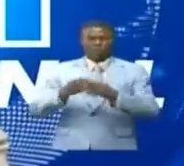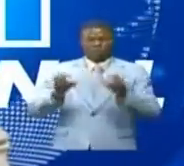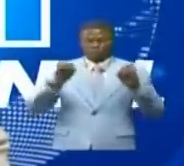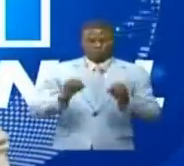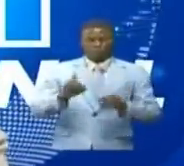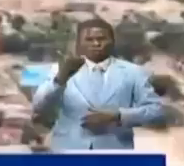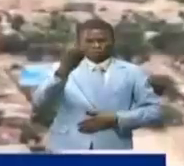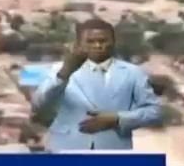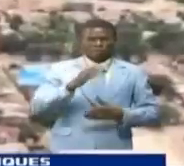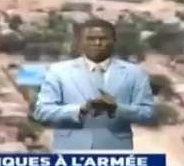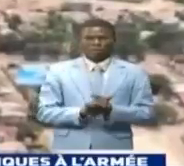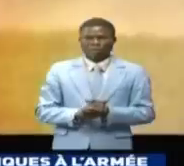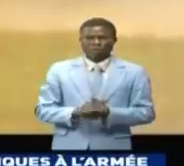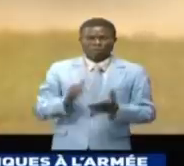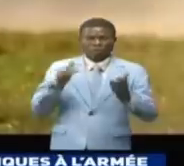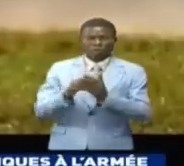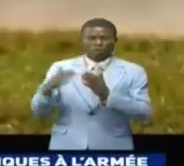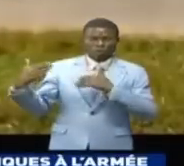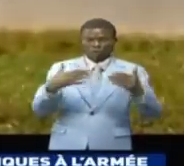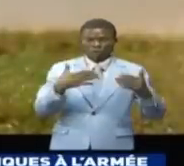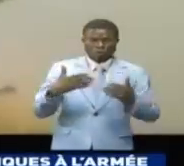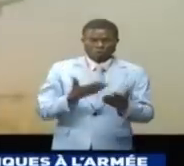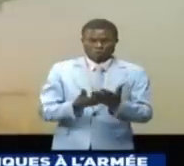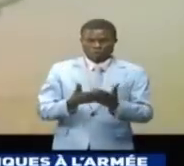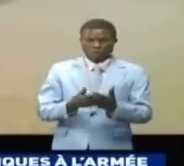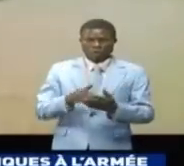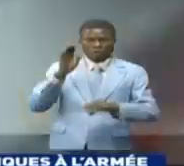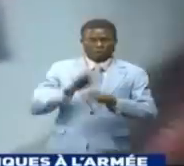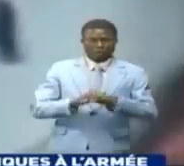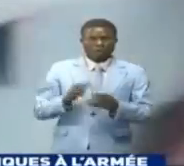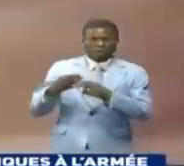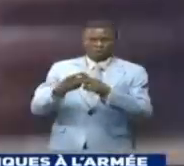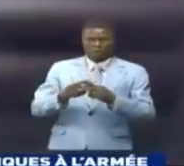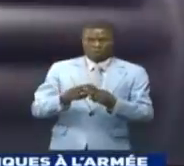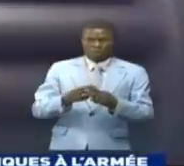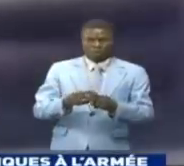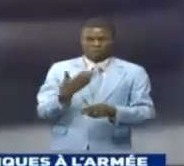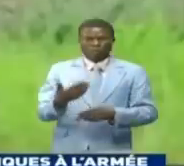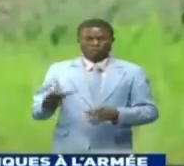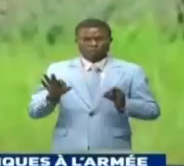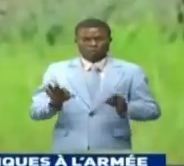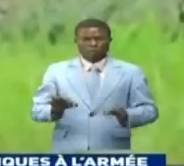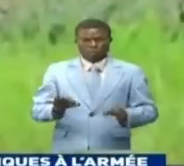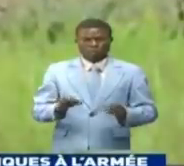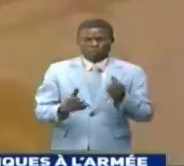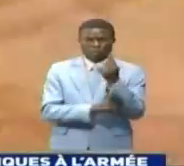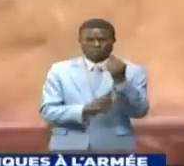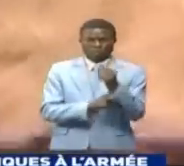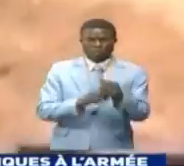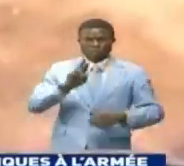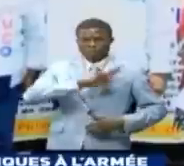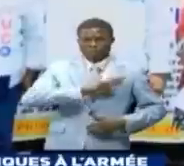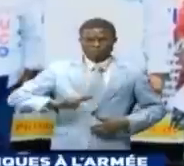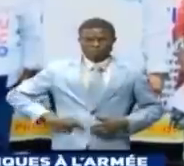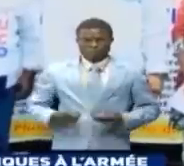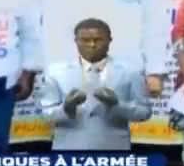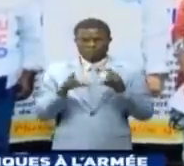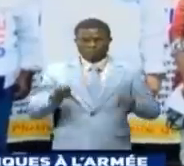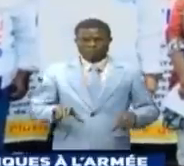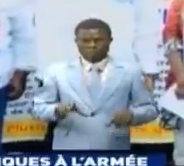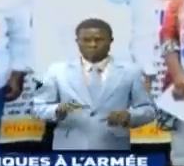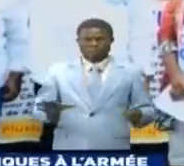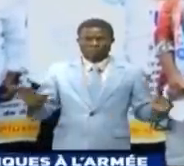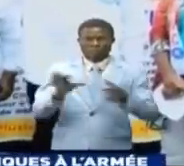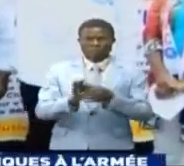Rodépanda. Face à l'agression rwandaise qui menace la sécurité du patrimoine naturel et humain de la République démocratique du Congo, l'Alliance